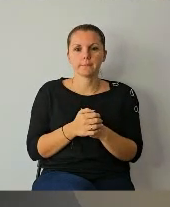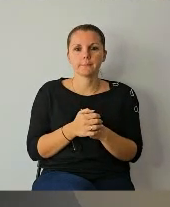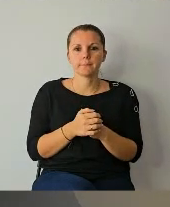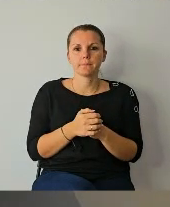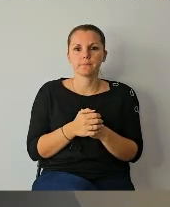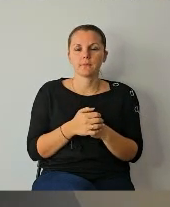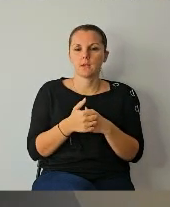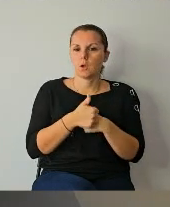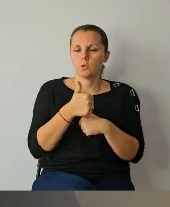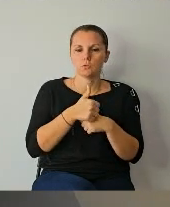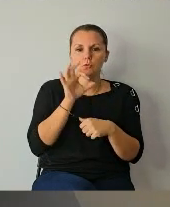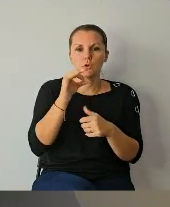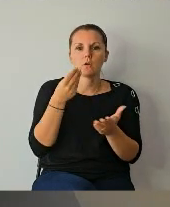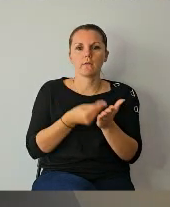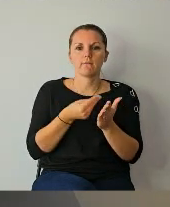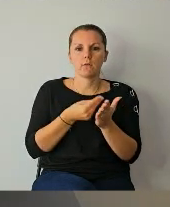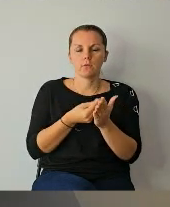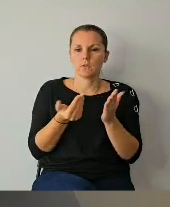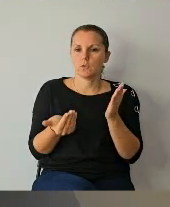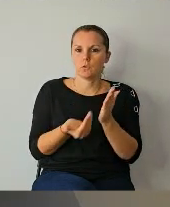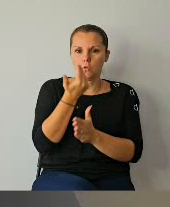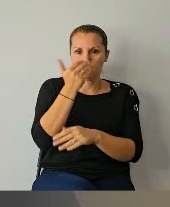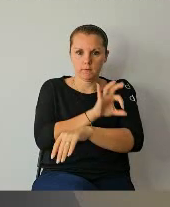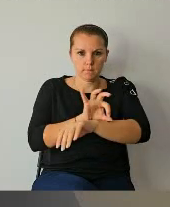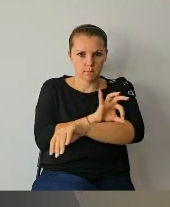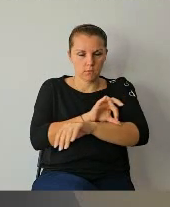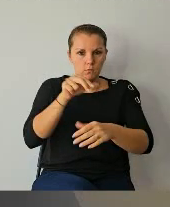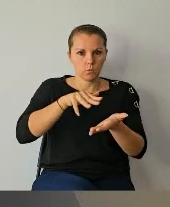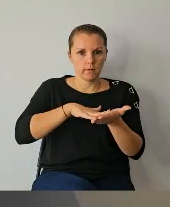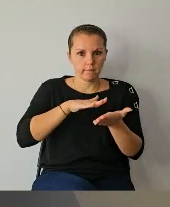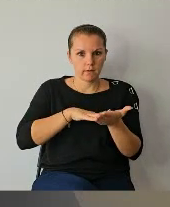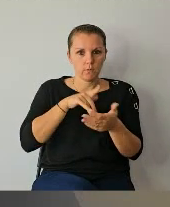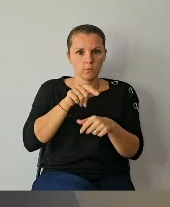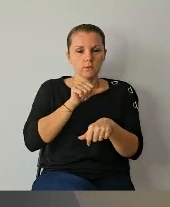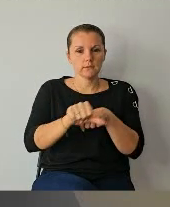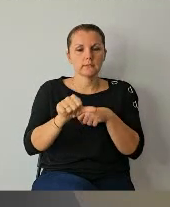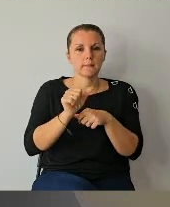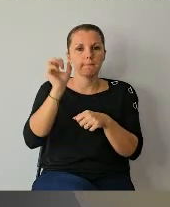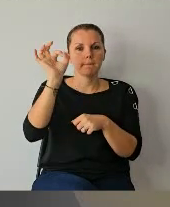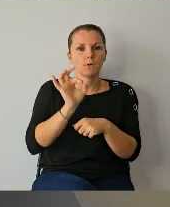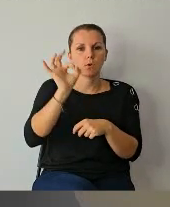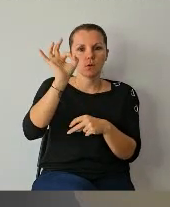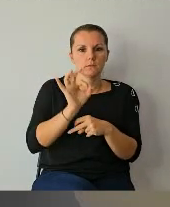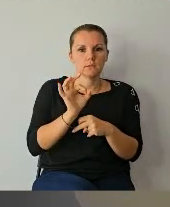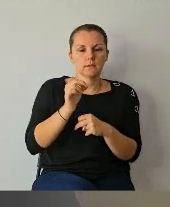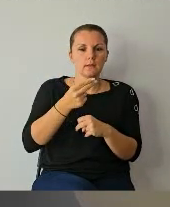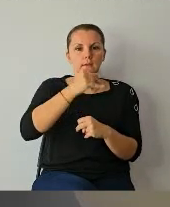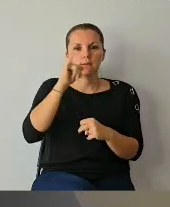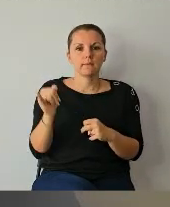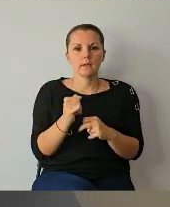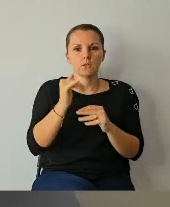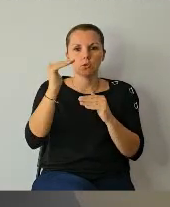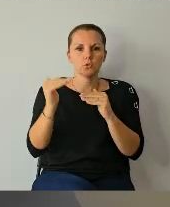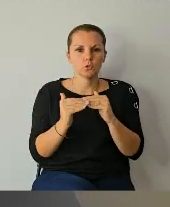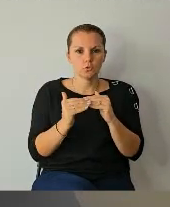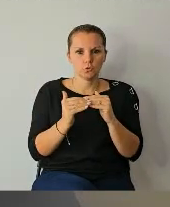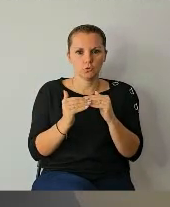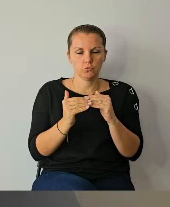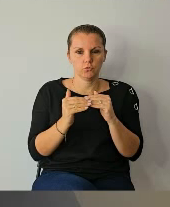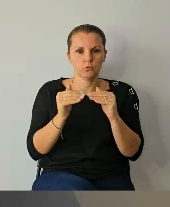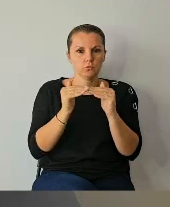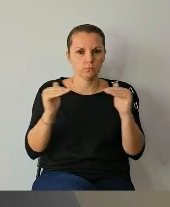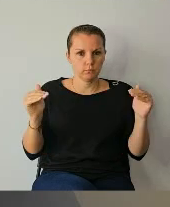o kwoty w nowym projekcie uchwały, jest to procent najniższego tego stopnia